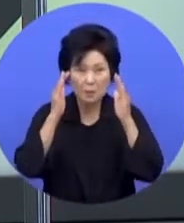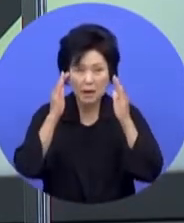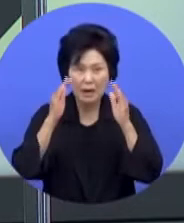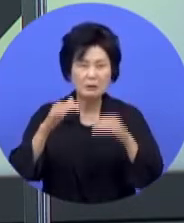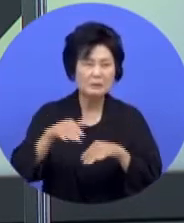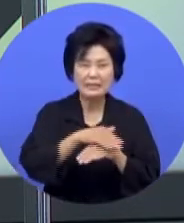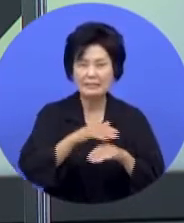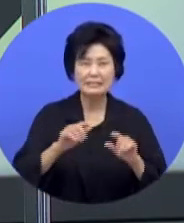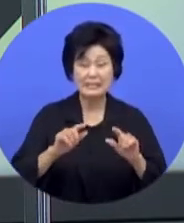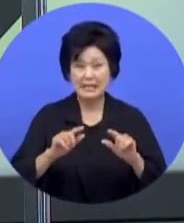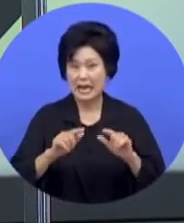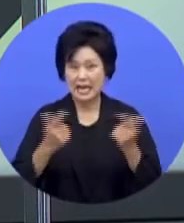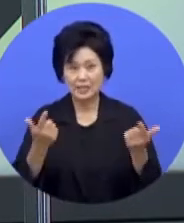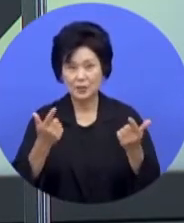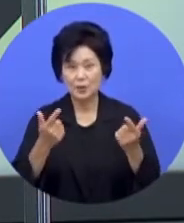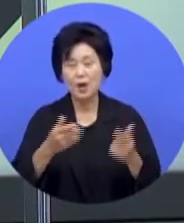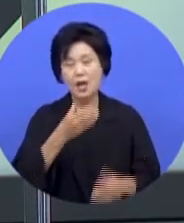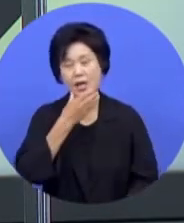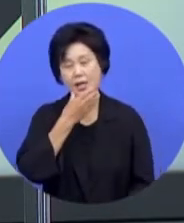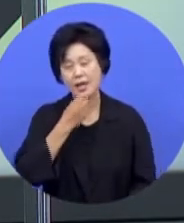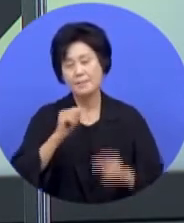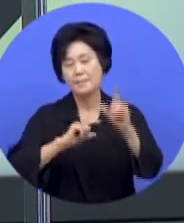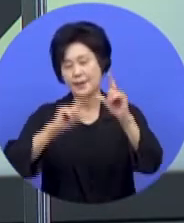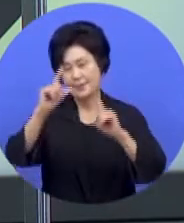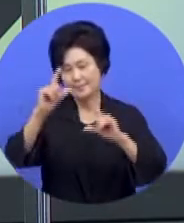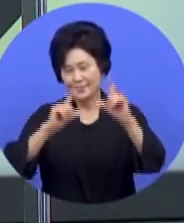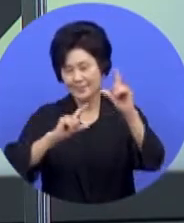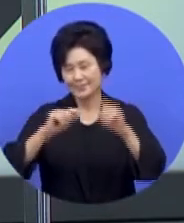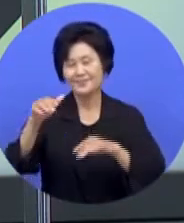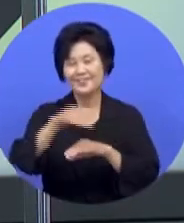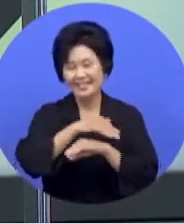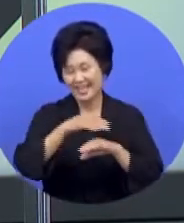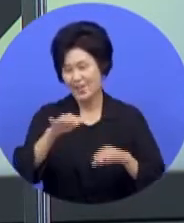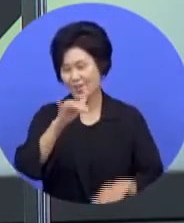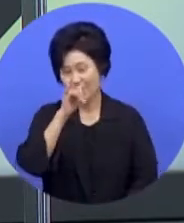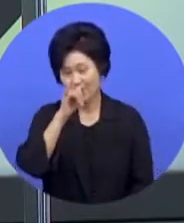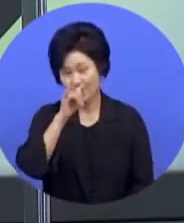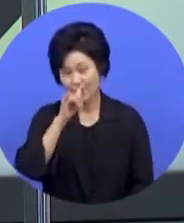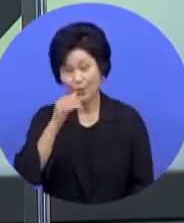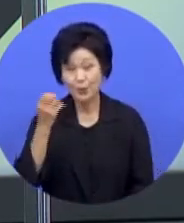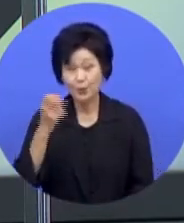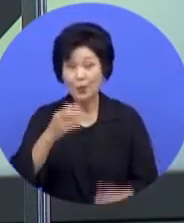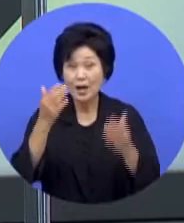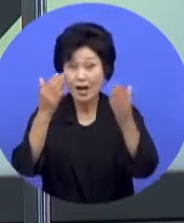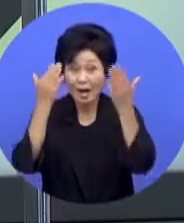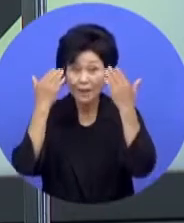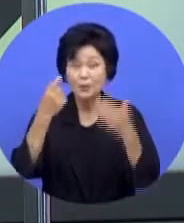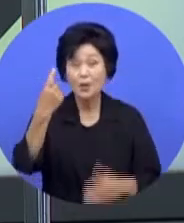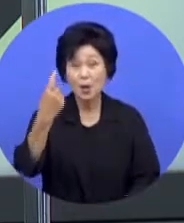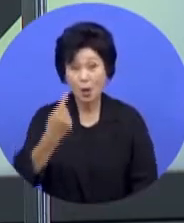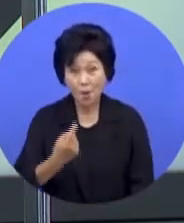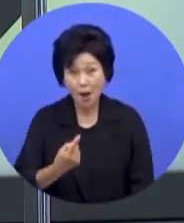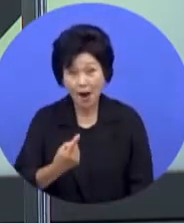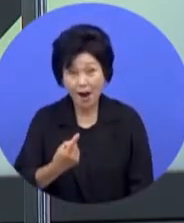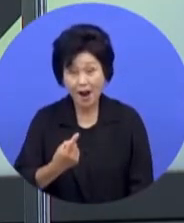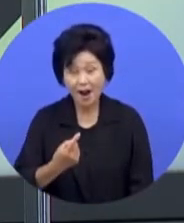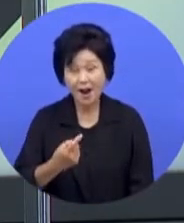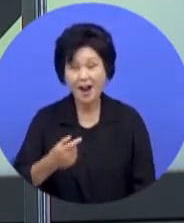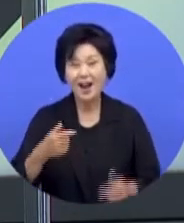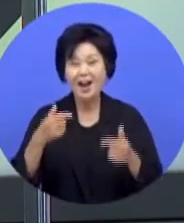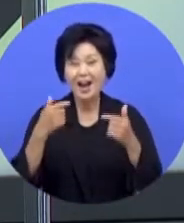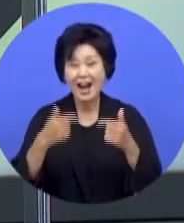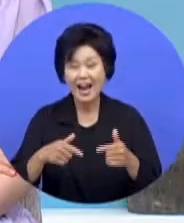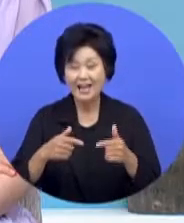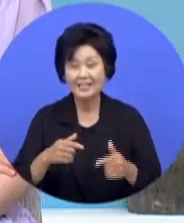하겠죠. 그리고 이제 그뿐만 아니라 우리 학교 안에 와서 우리 아이들이 늘 OYB라는 걸 합니다. 저희가